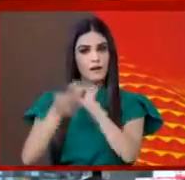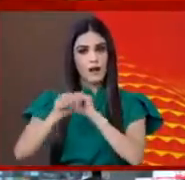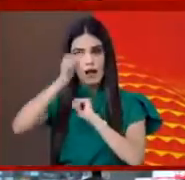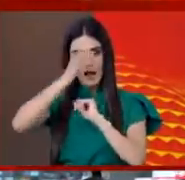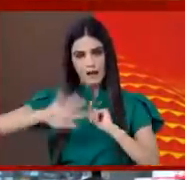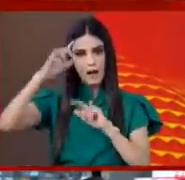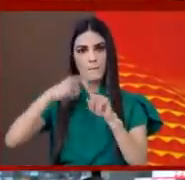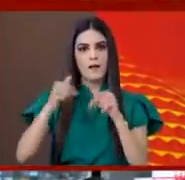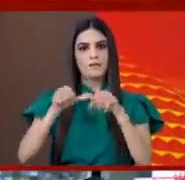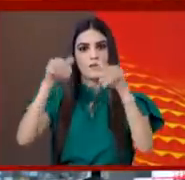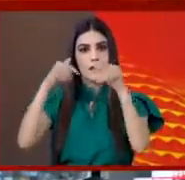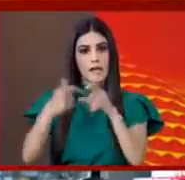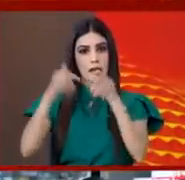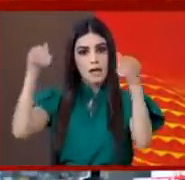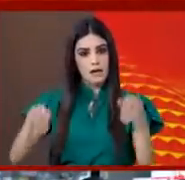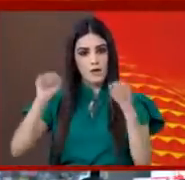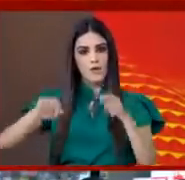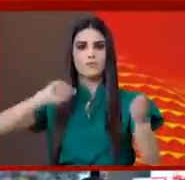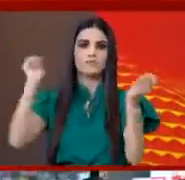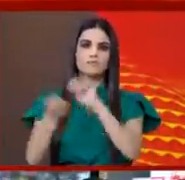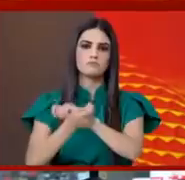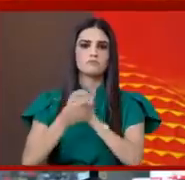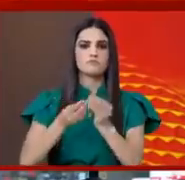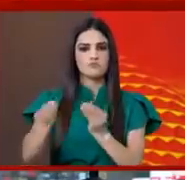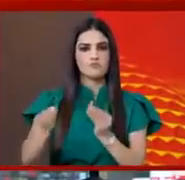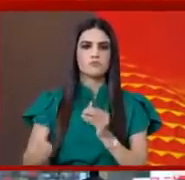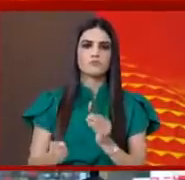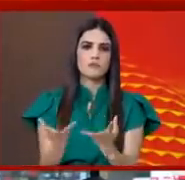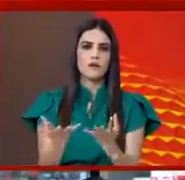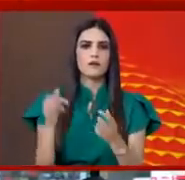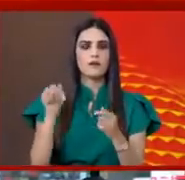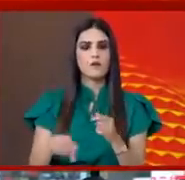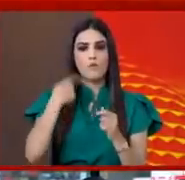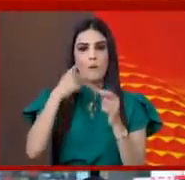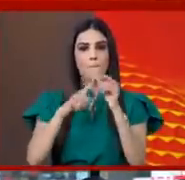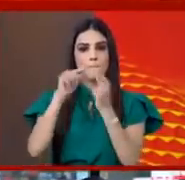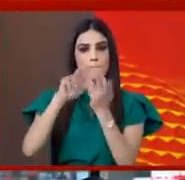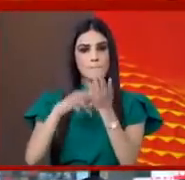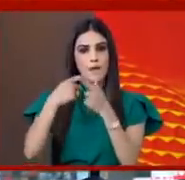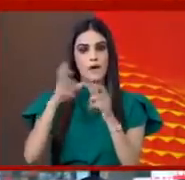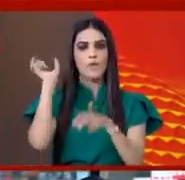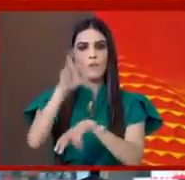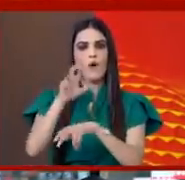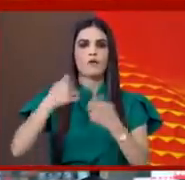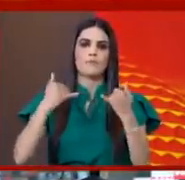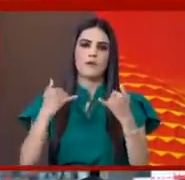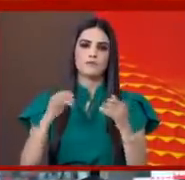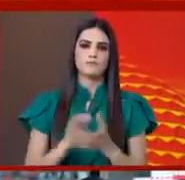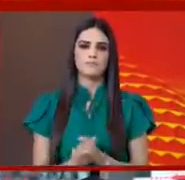और इंग्लैंड के बीच डे नाइट टेस्ट मैच शुरू होने वाला है, जिसे पिंक बॉल के साथ खेला जाएगा।